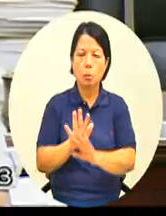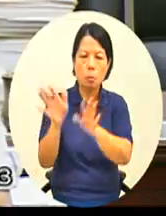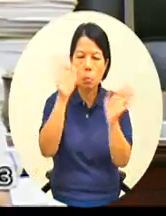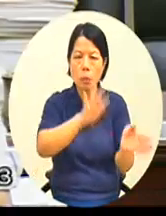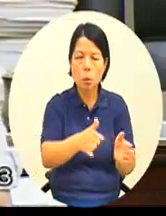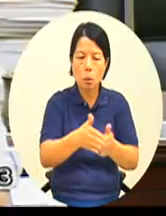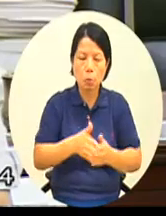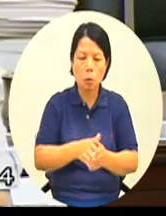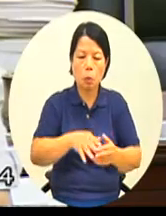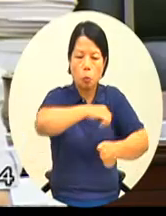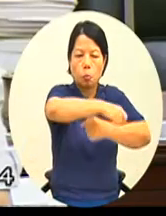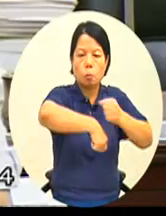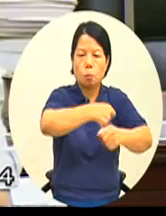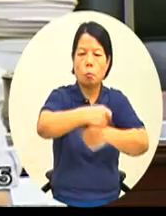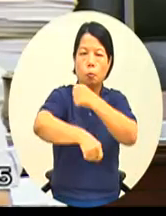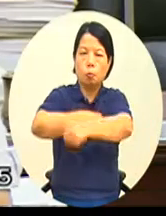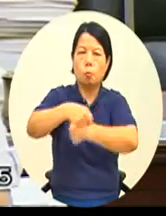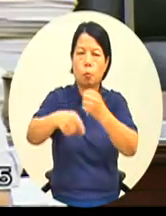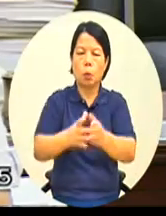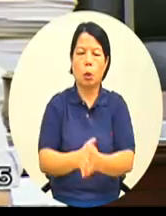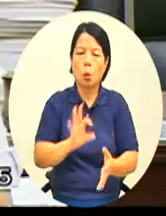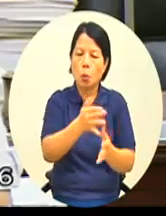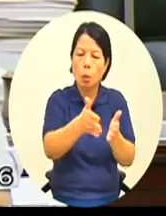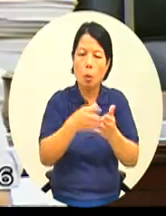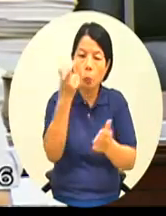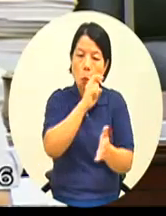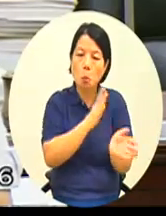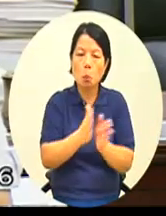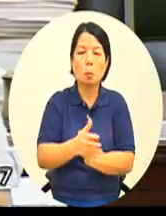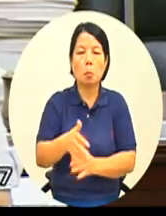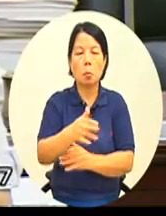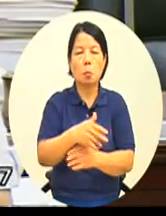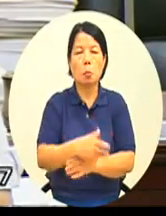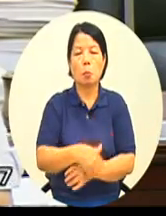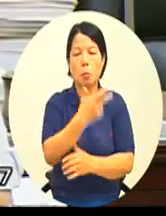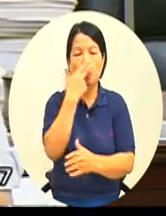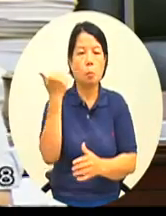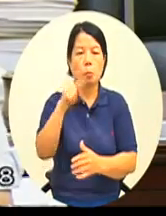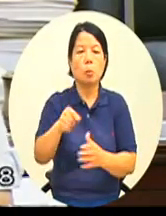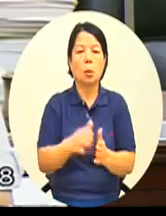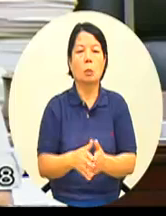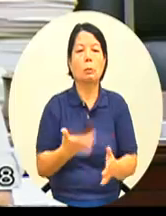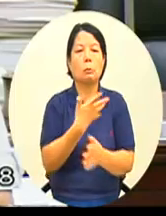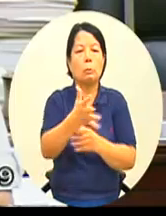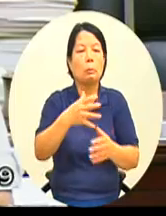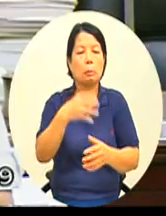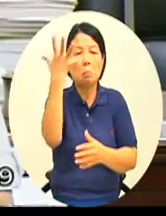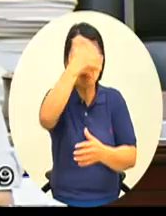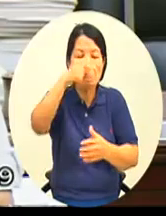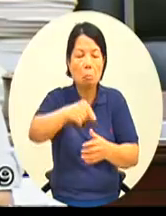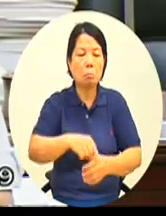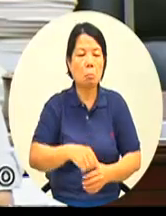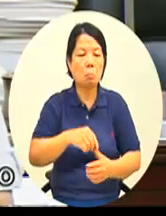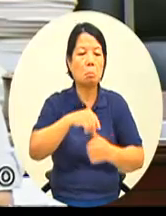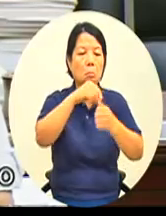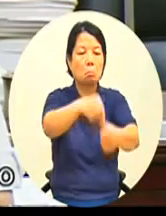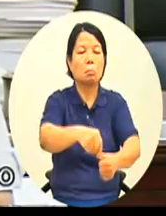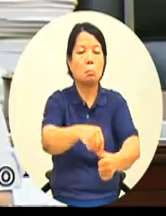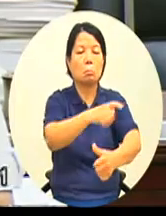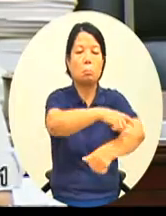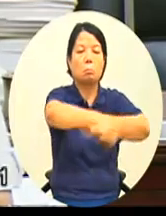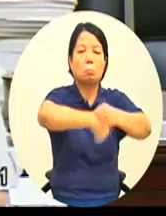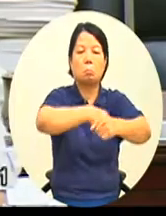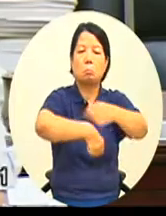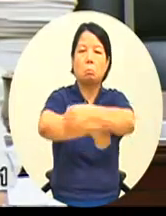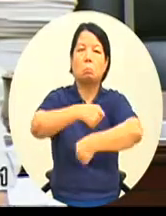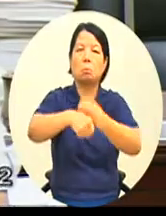上可以捆绑。有时候为的是管理方便吼，大家就变成老人啊，上个礼拜吼，拢的是安尼啊，哦，大家